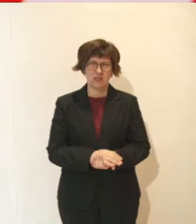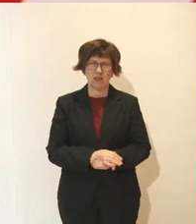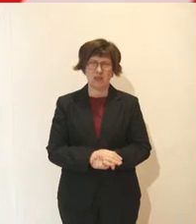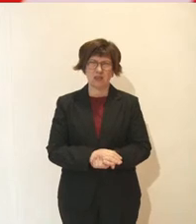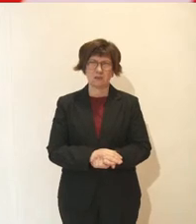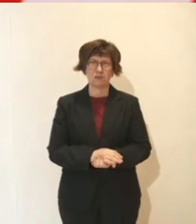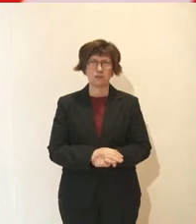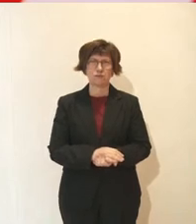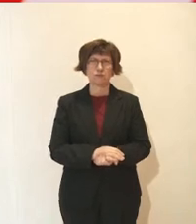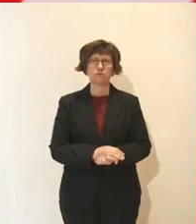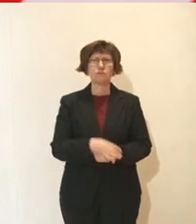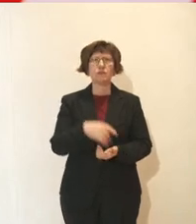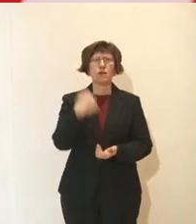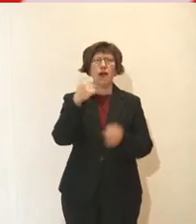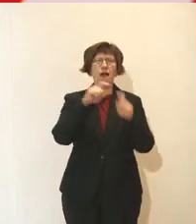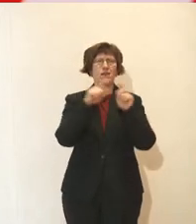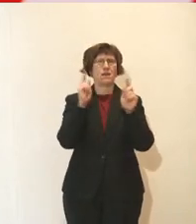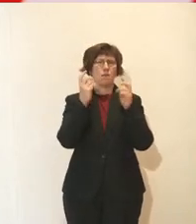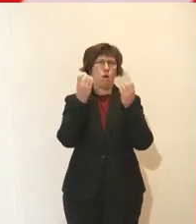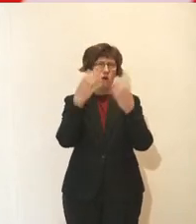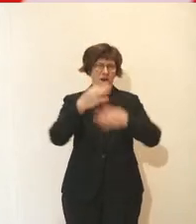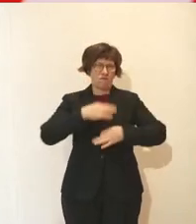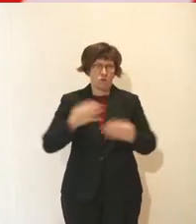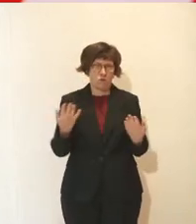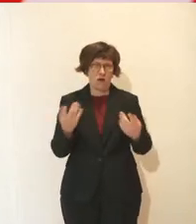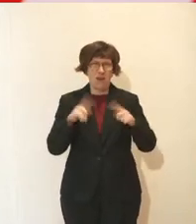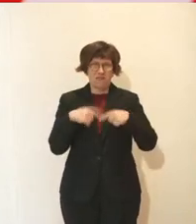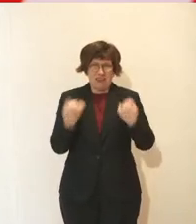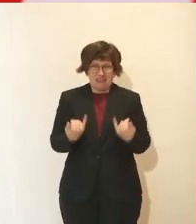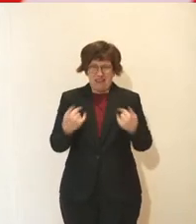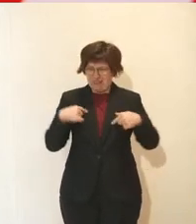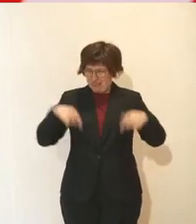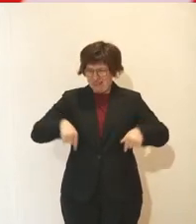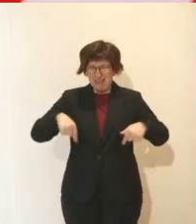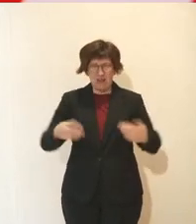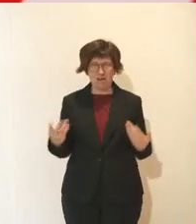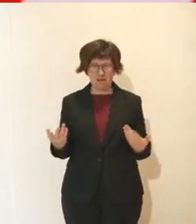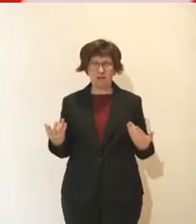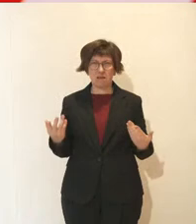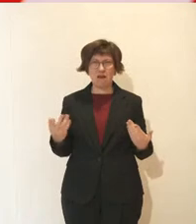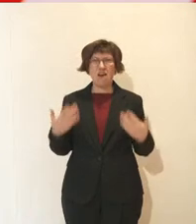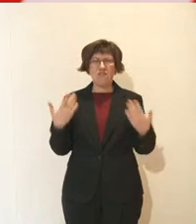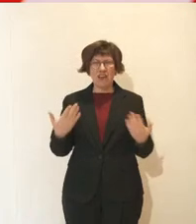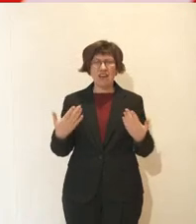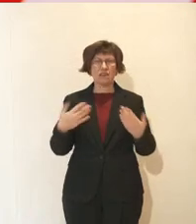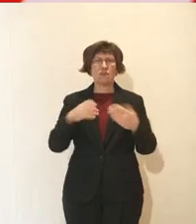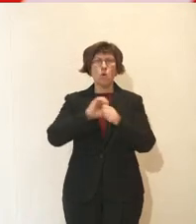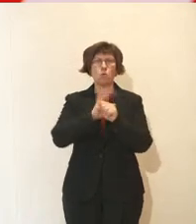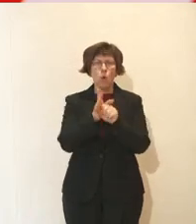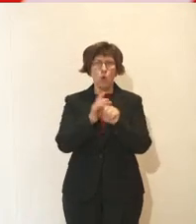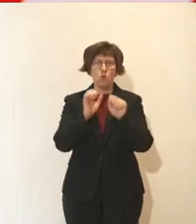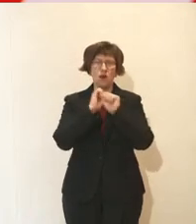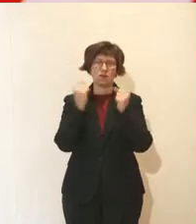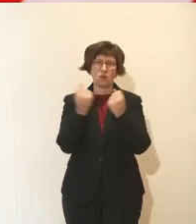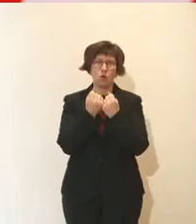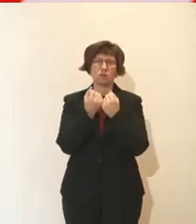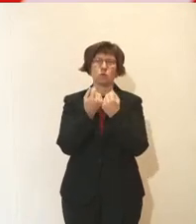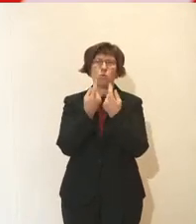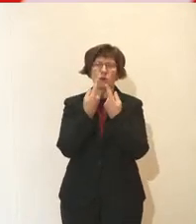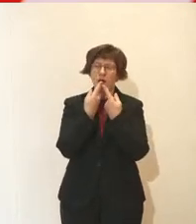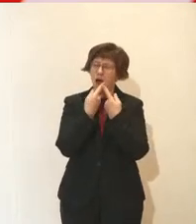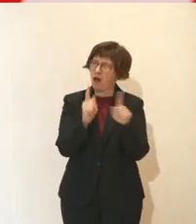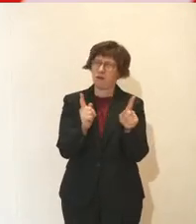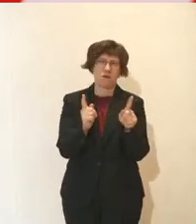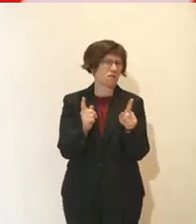eins ist aber auch ganz klar wir stehen jetzt hier wegen der korona pandemie in einer ganz anderen situation